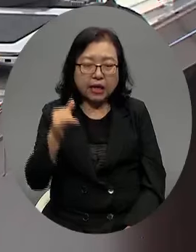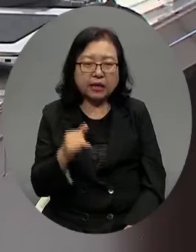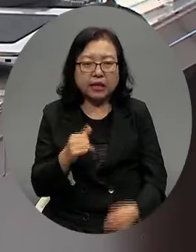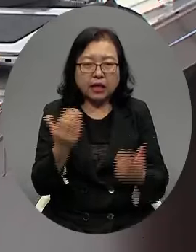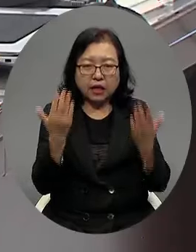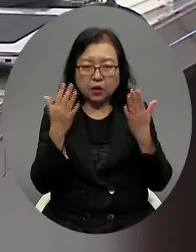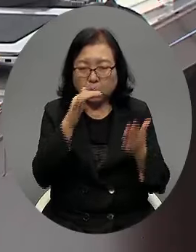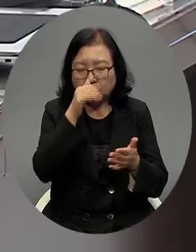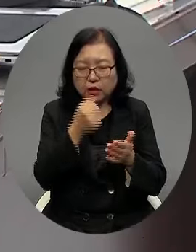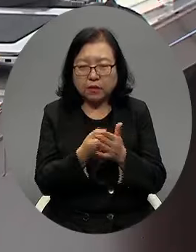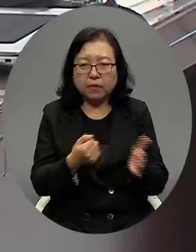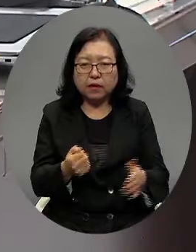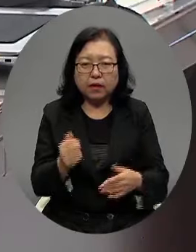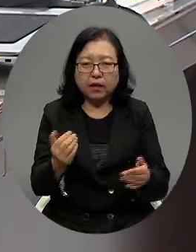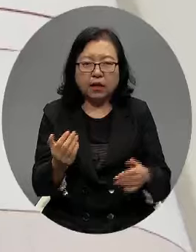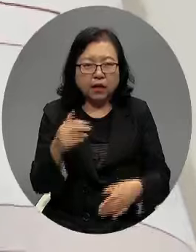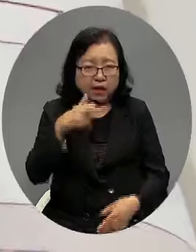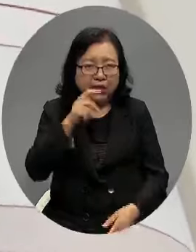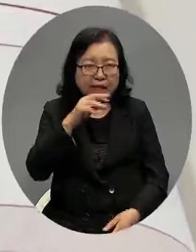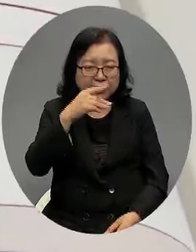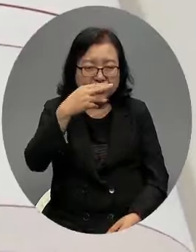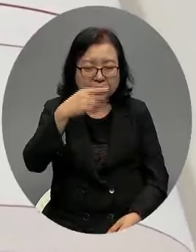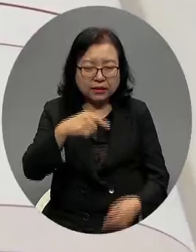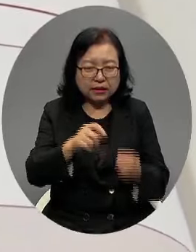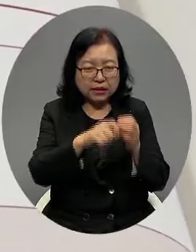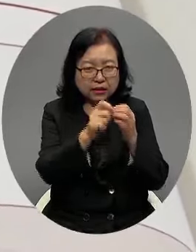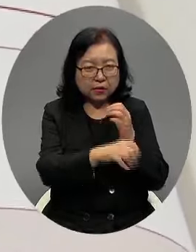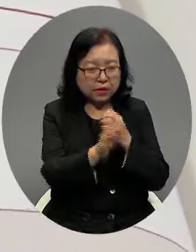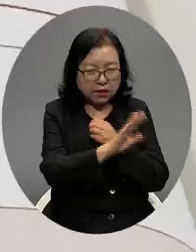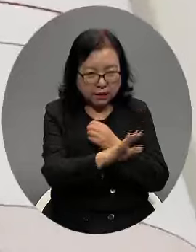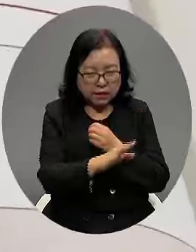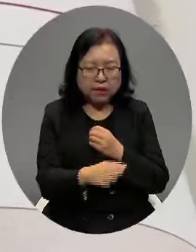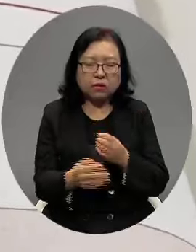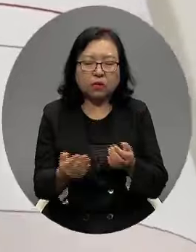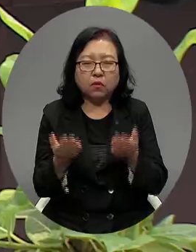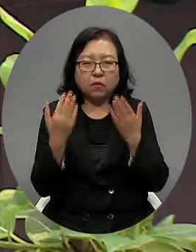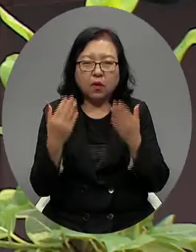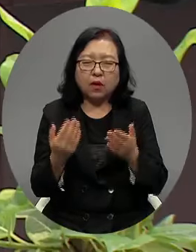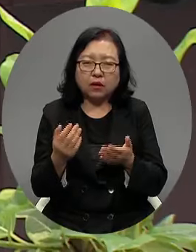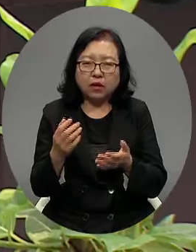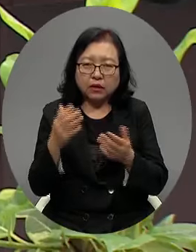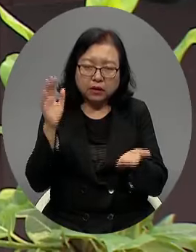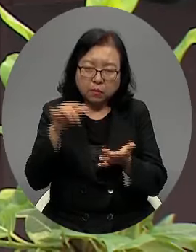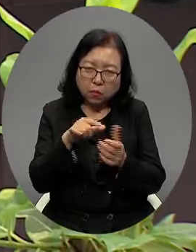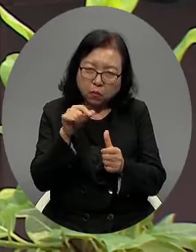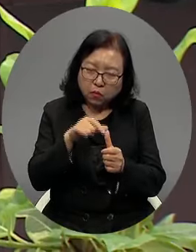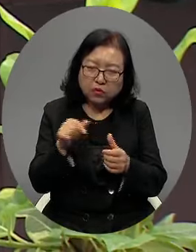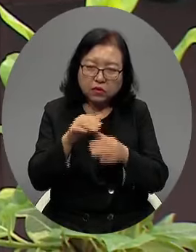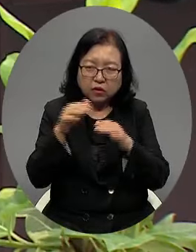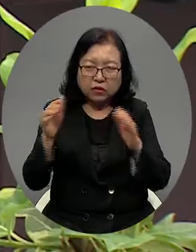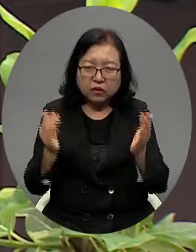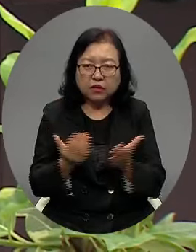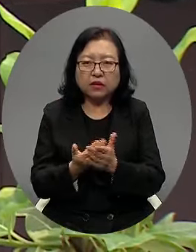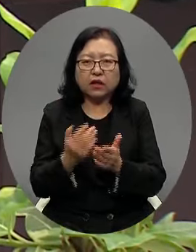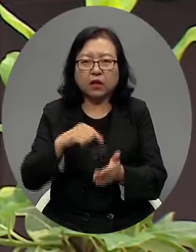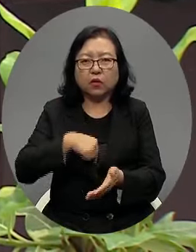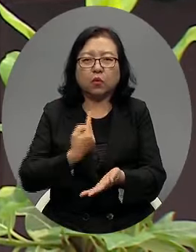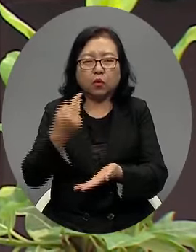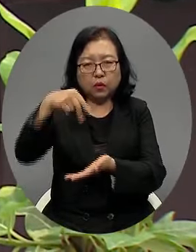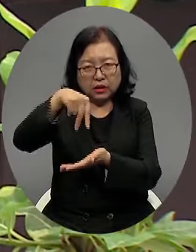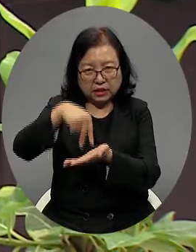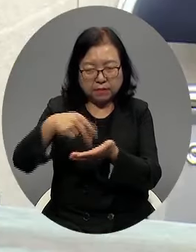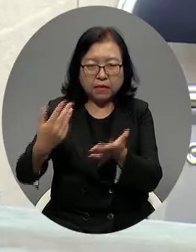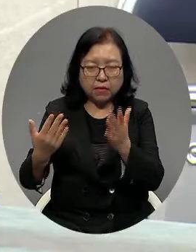과학영재학교의 분교가 아니라 입학 전과 교 독립된 교 만들어야 한다고